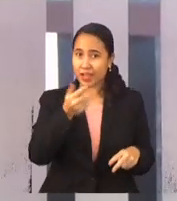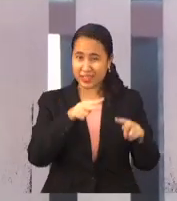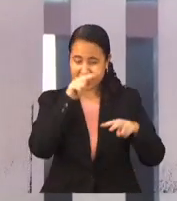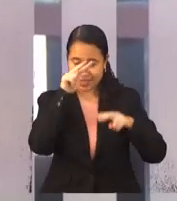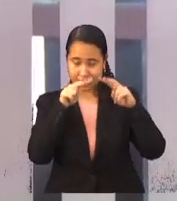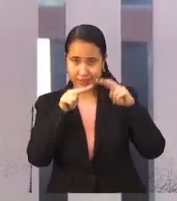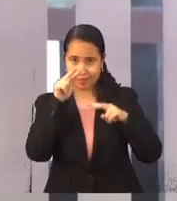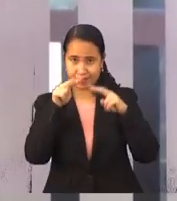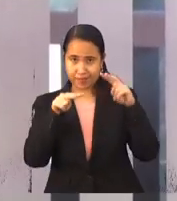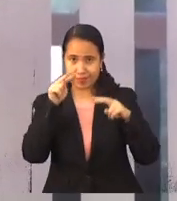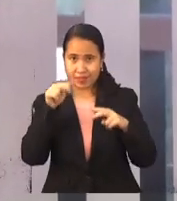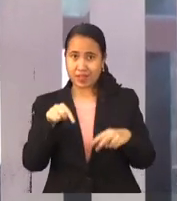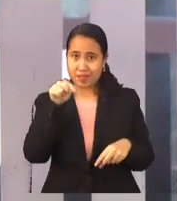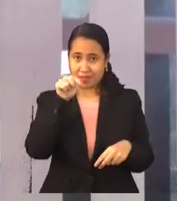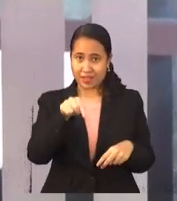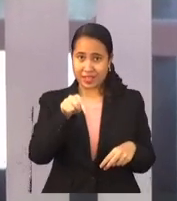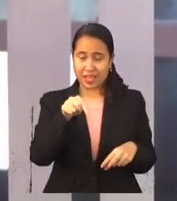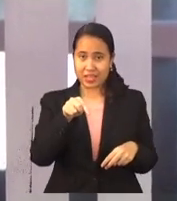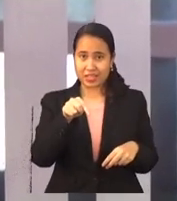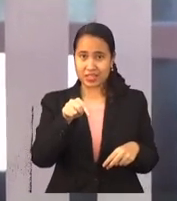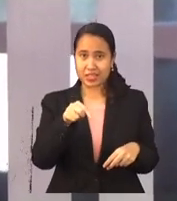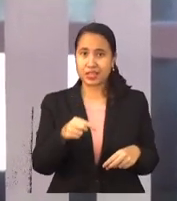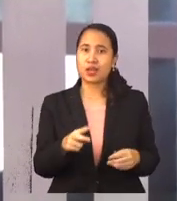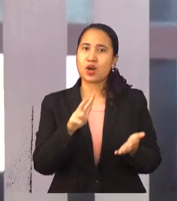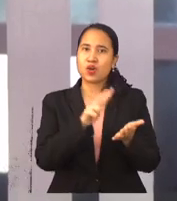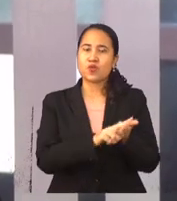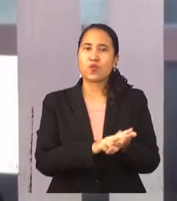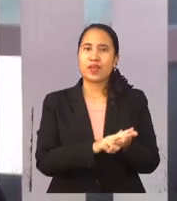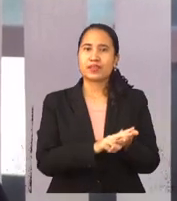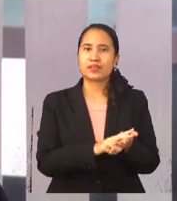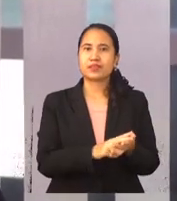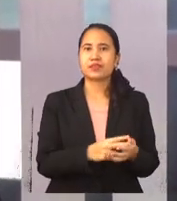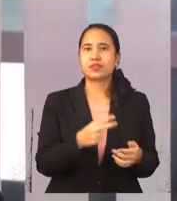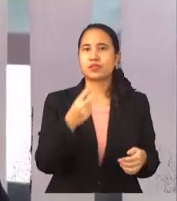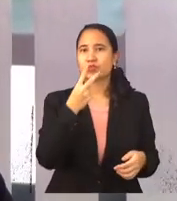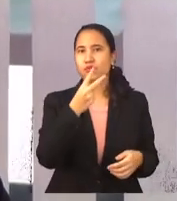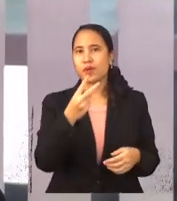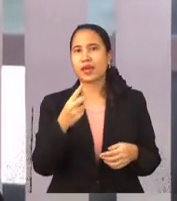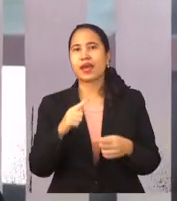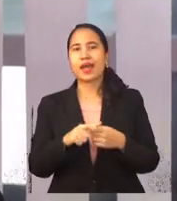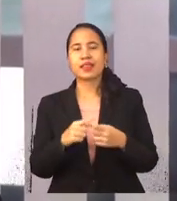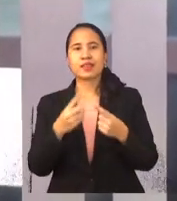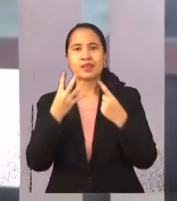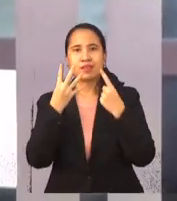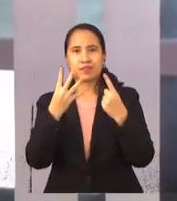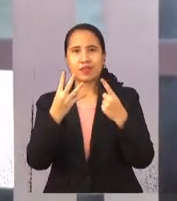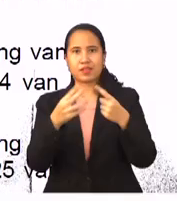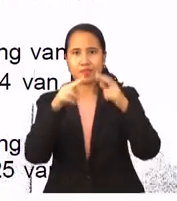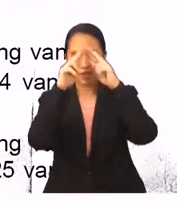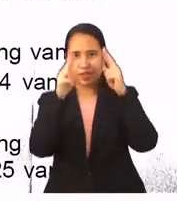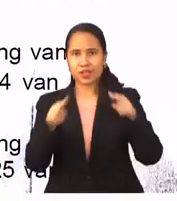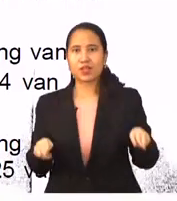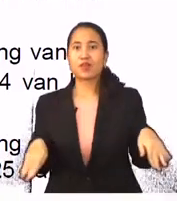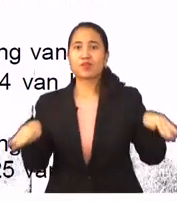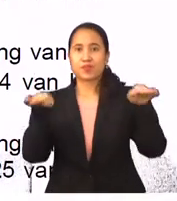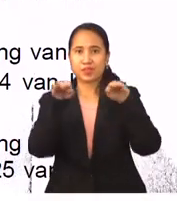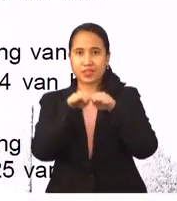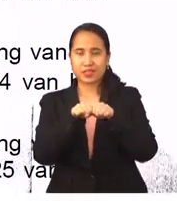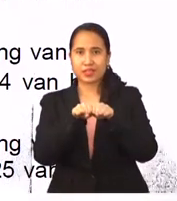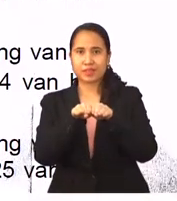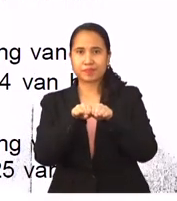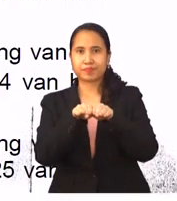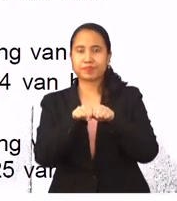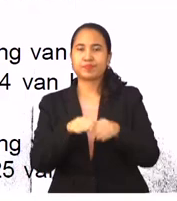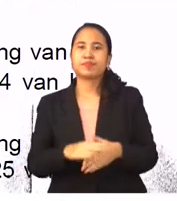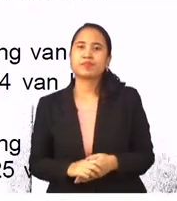over te gaan van vernoemde wet aan de artikelen 2 en 14 van het internationaal verdrag in zaken burger